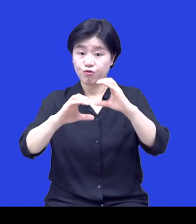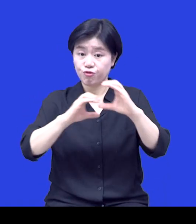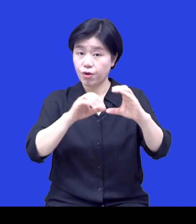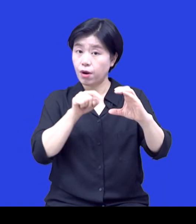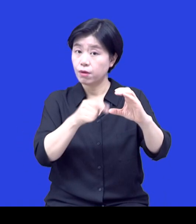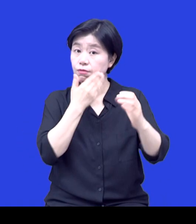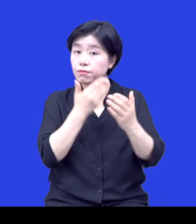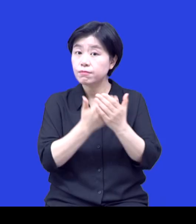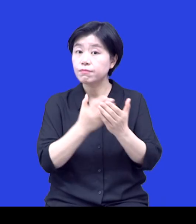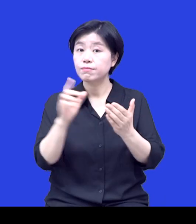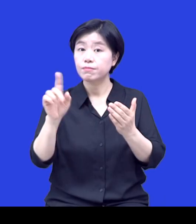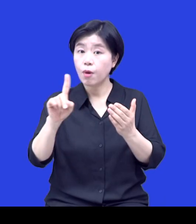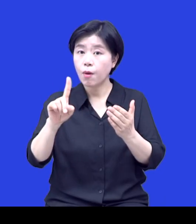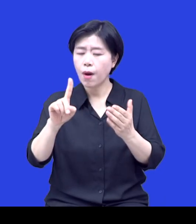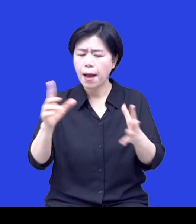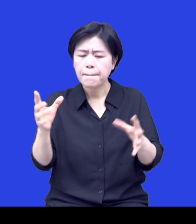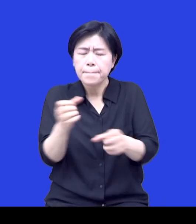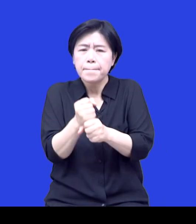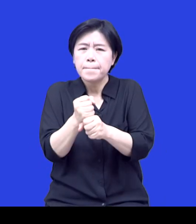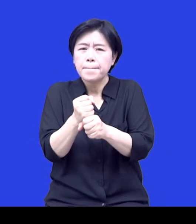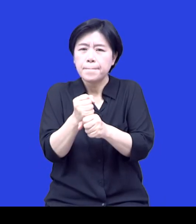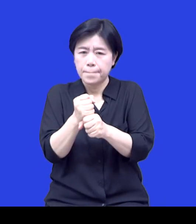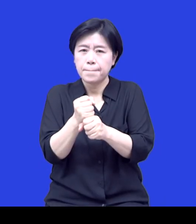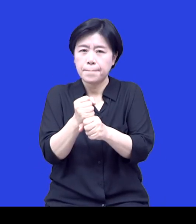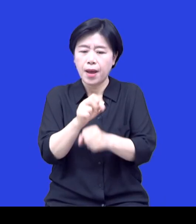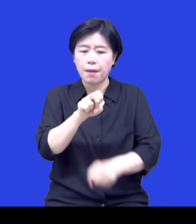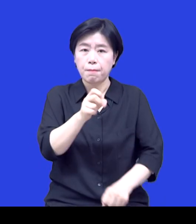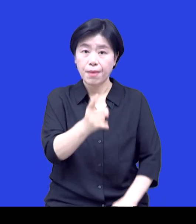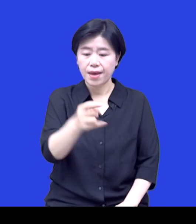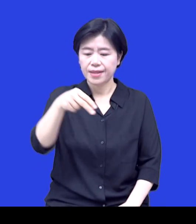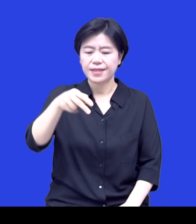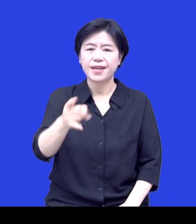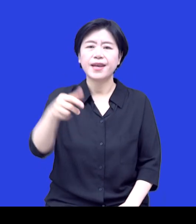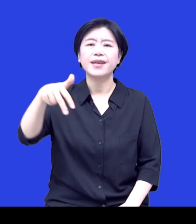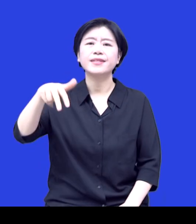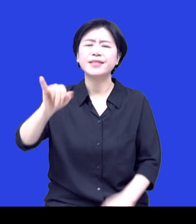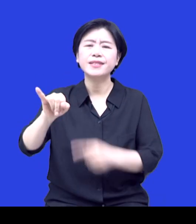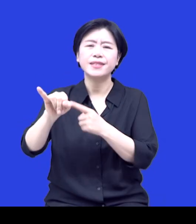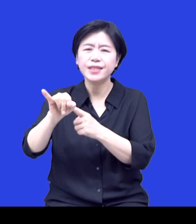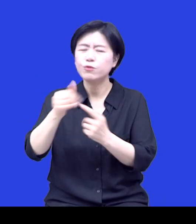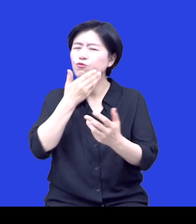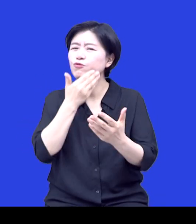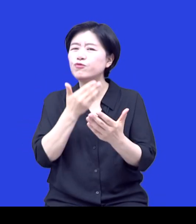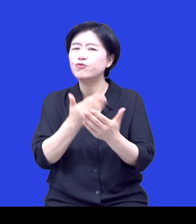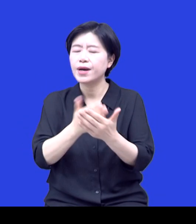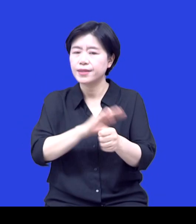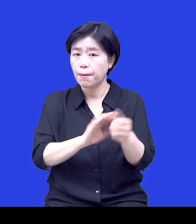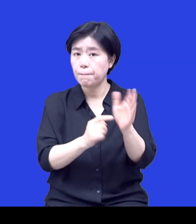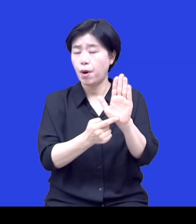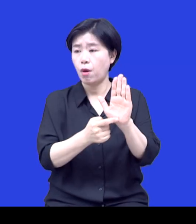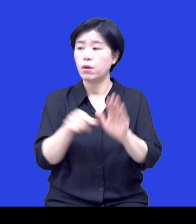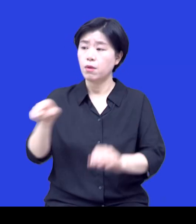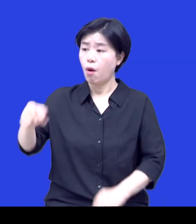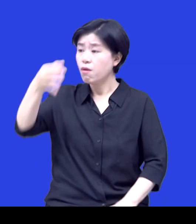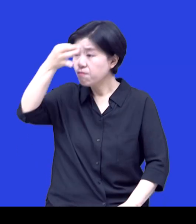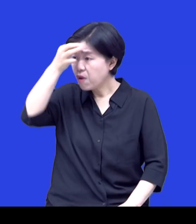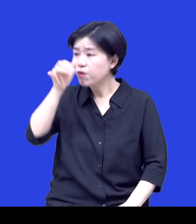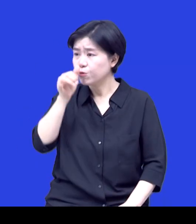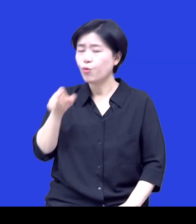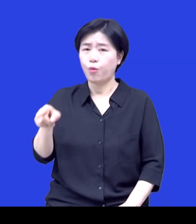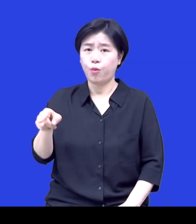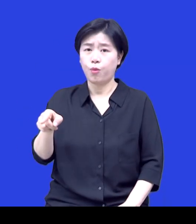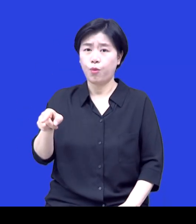핵심을 정확하게 짚어서 하는데 너는 타고난 목소리가 좋고 메시지의 핵심을 짚는다. 키신저는 뭐 억양이